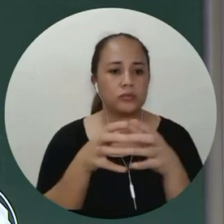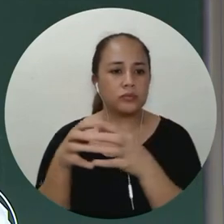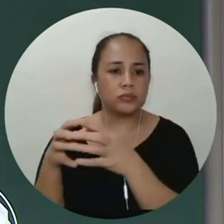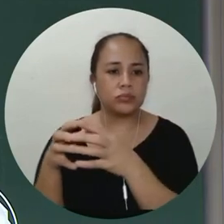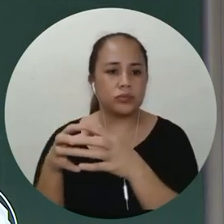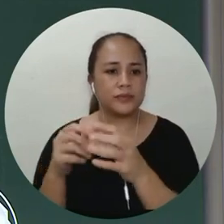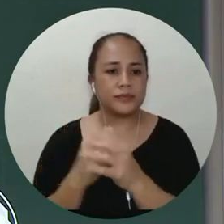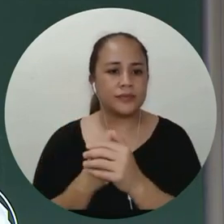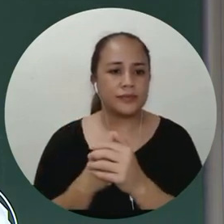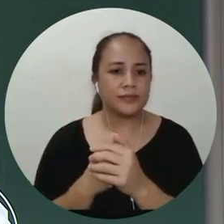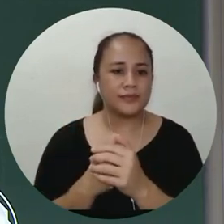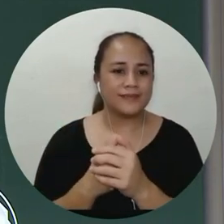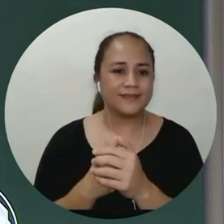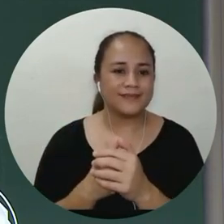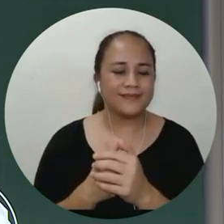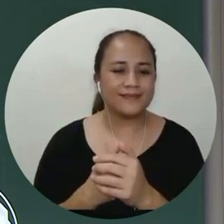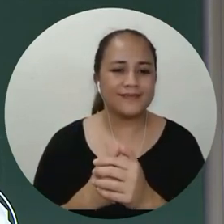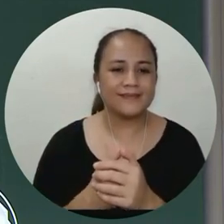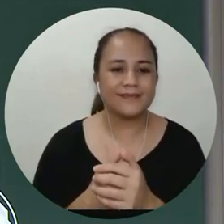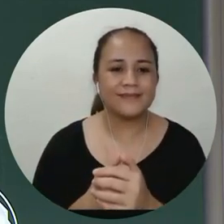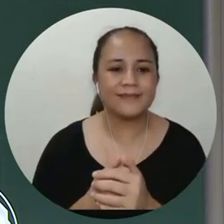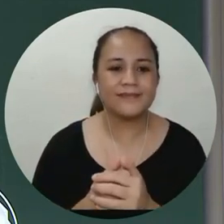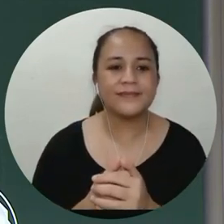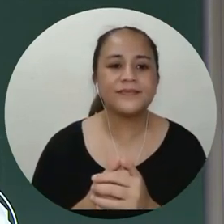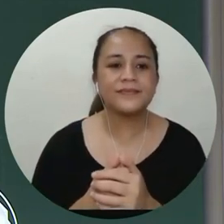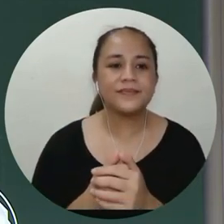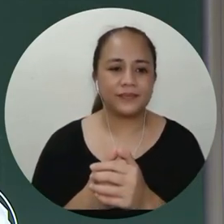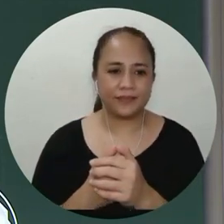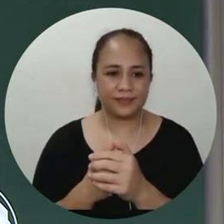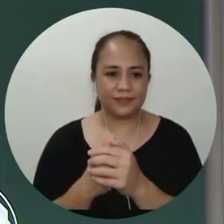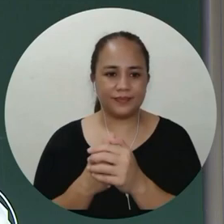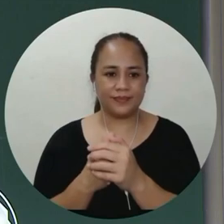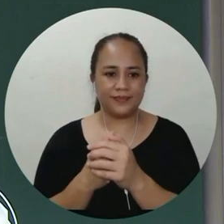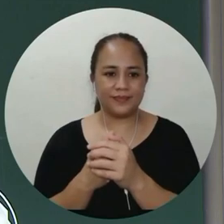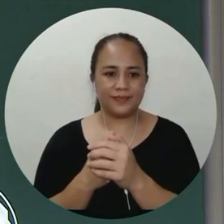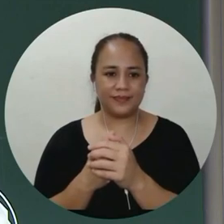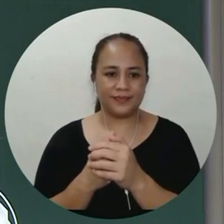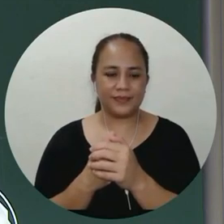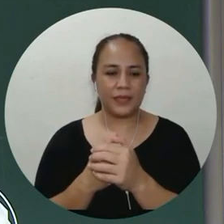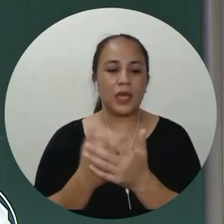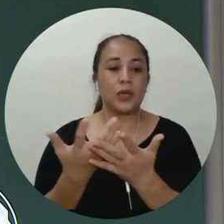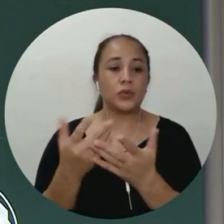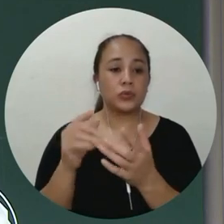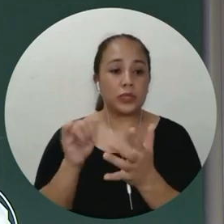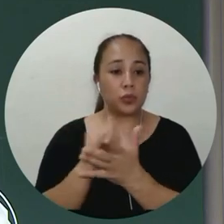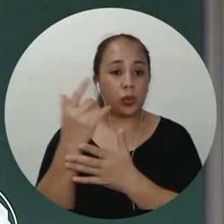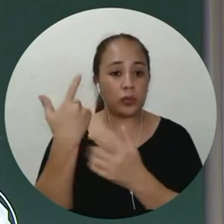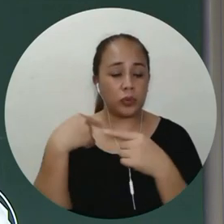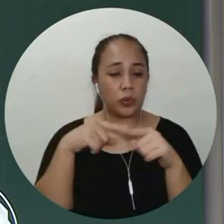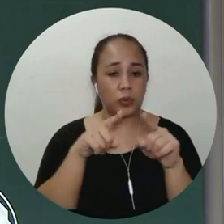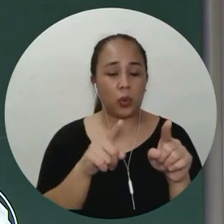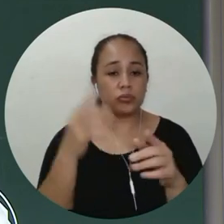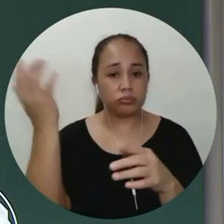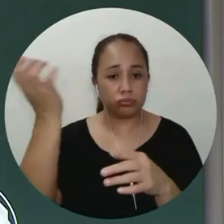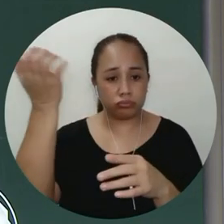Tarakbang. 현장에 전도하다 보면 그렇게 갈급한 자들이 있어요. And that's why when you go to the field and evangelize, there are many